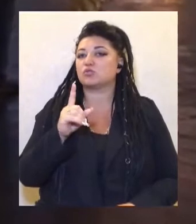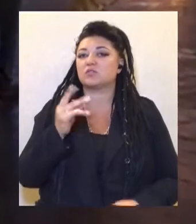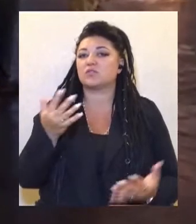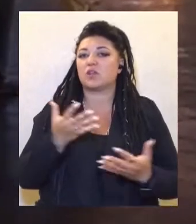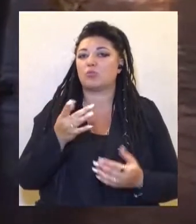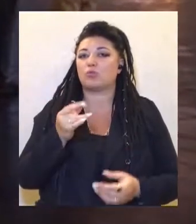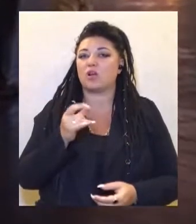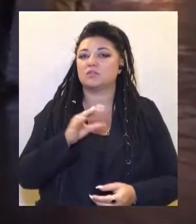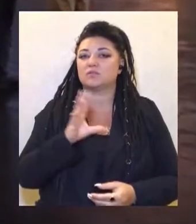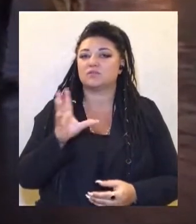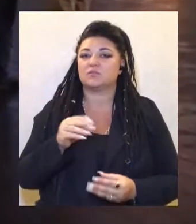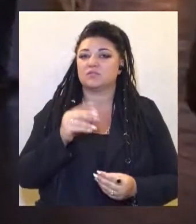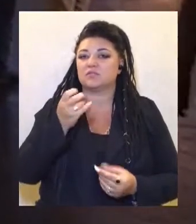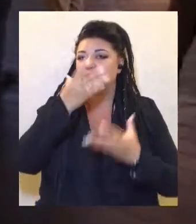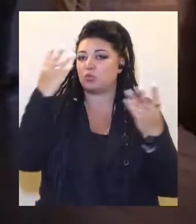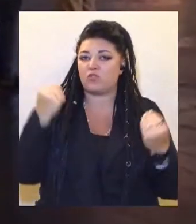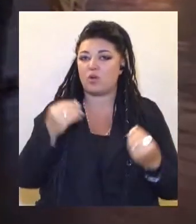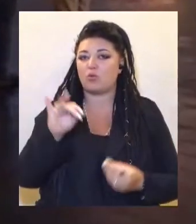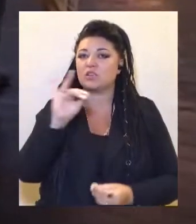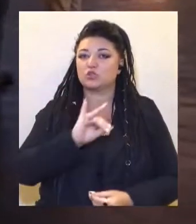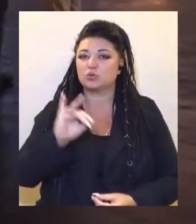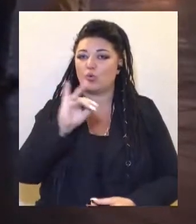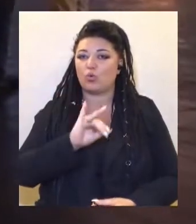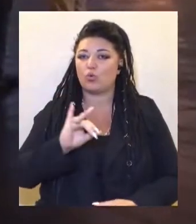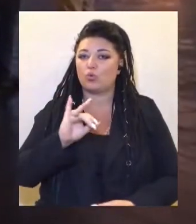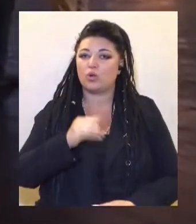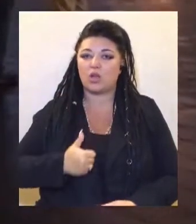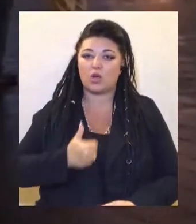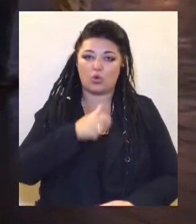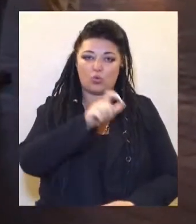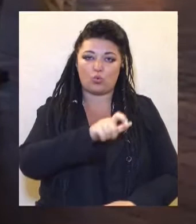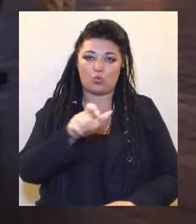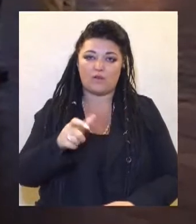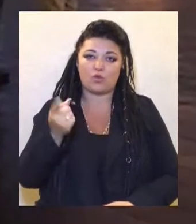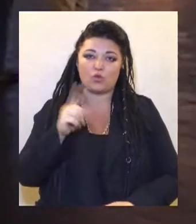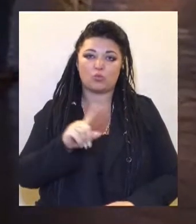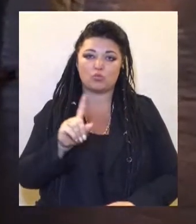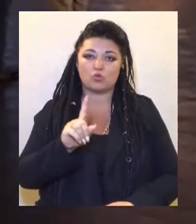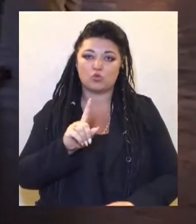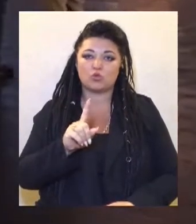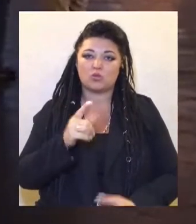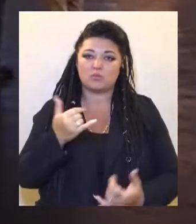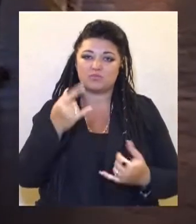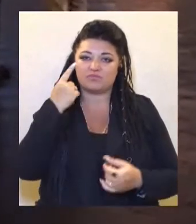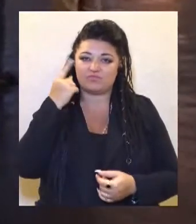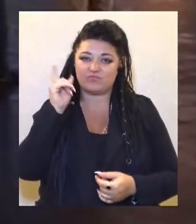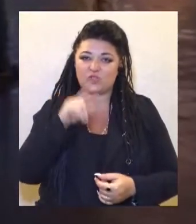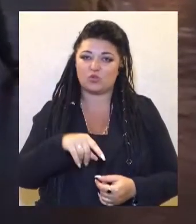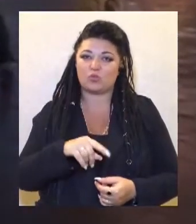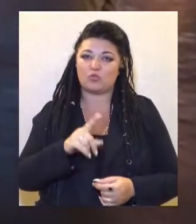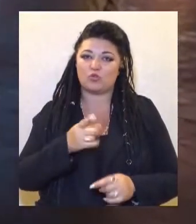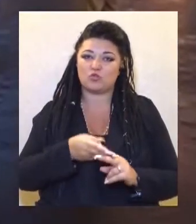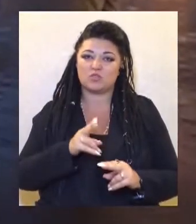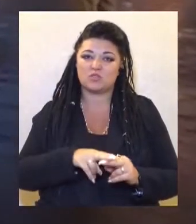забувають історію героїв Крут. Тому що 102 роки тому дійсно відбулася така цікава